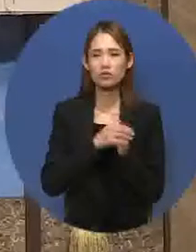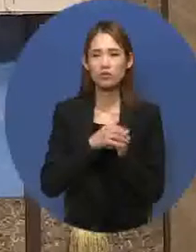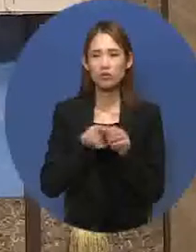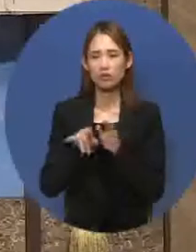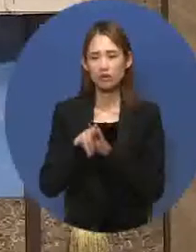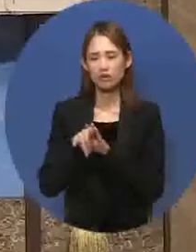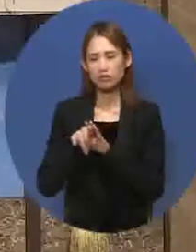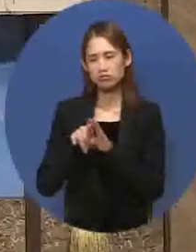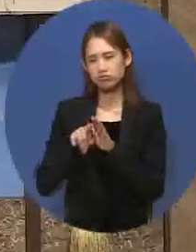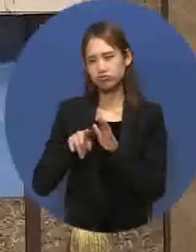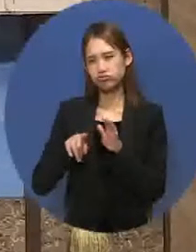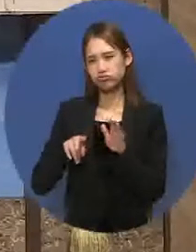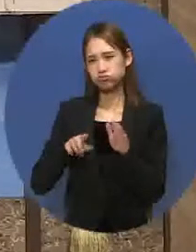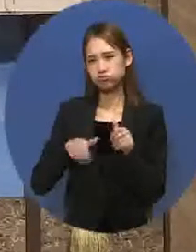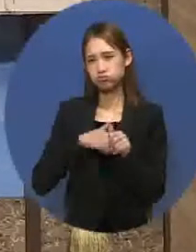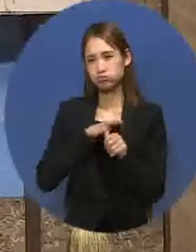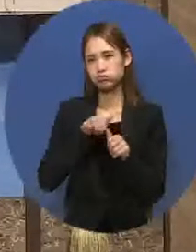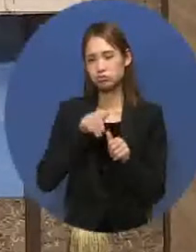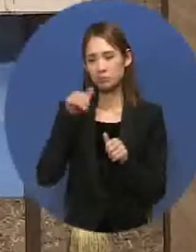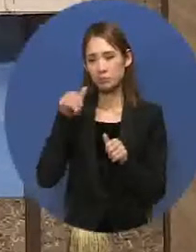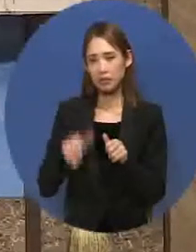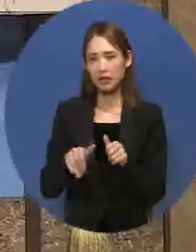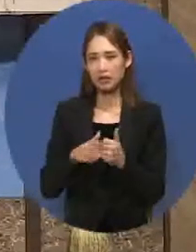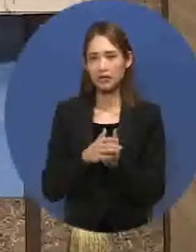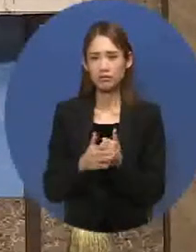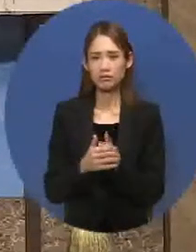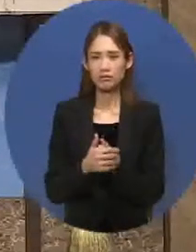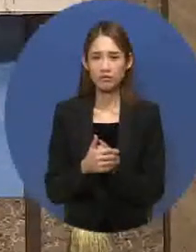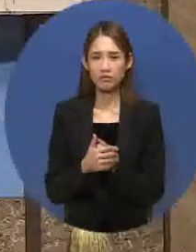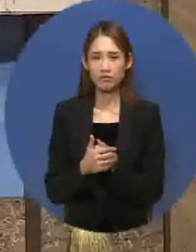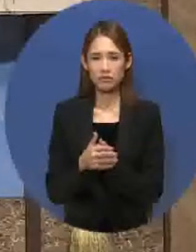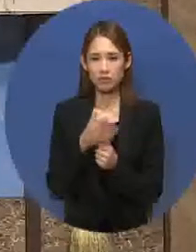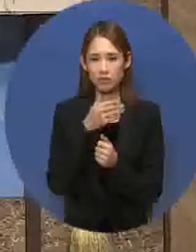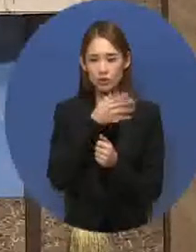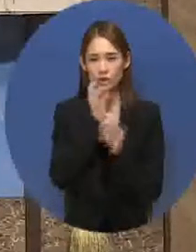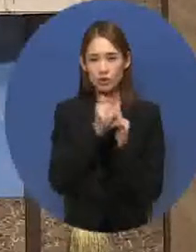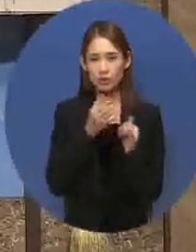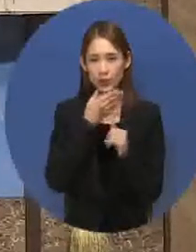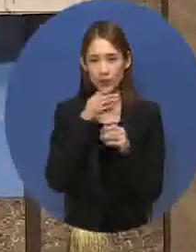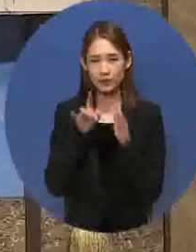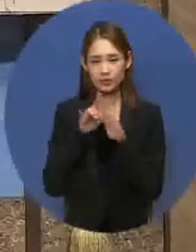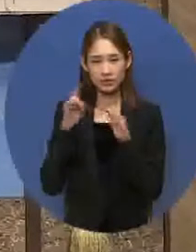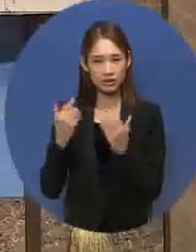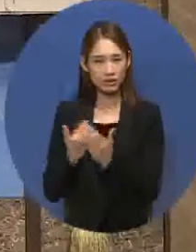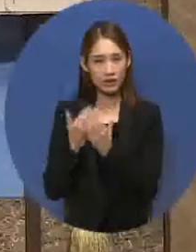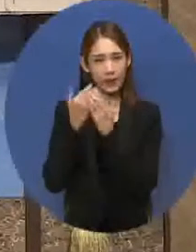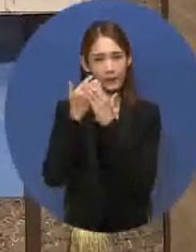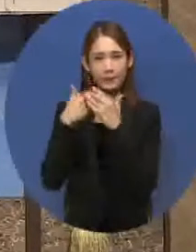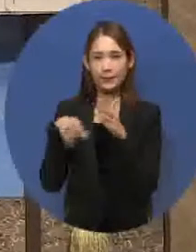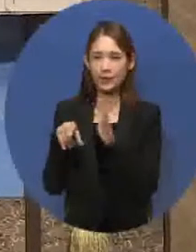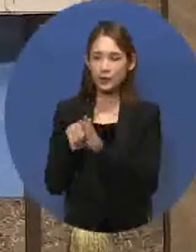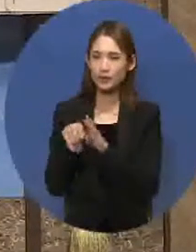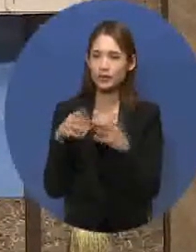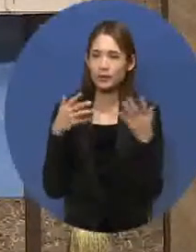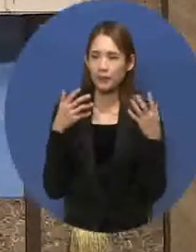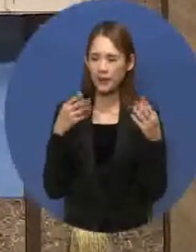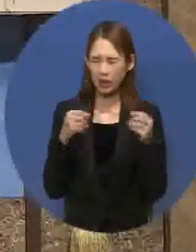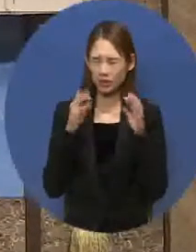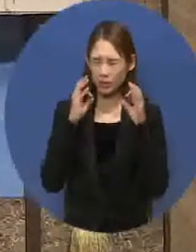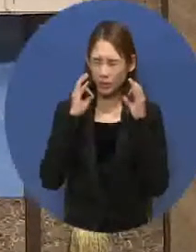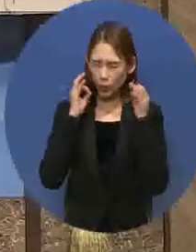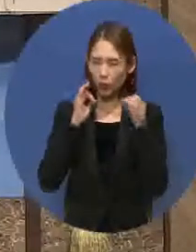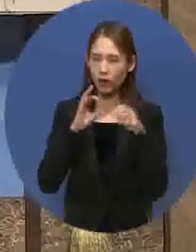아주 열악한 상황에 있기 때문에 그 노인들의 복지 향상을 위해서 많은